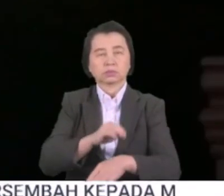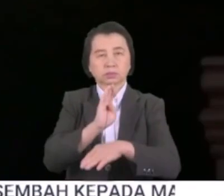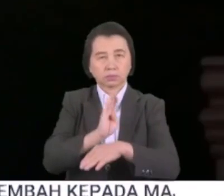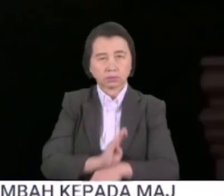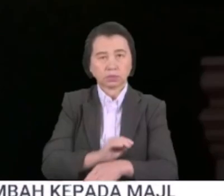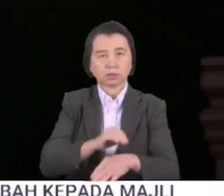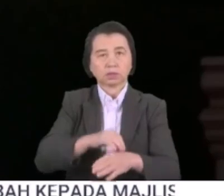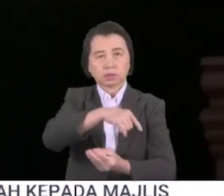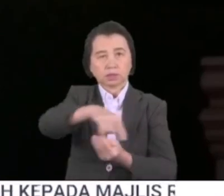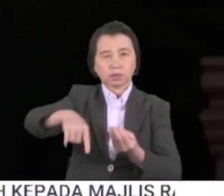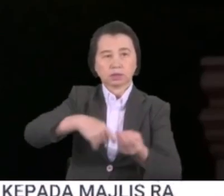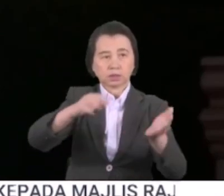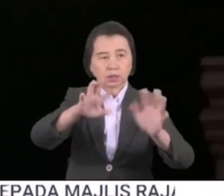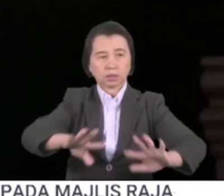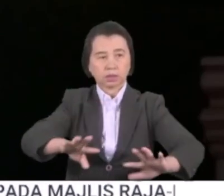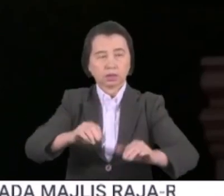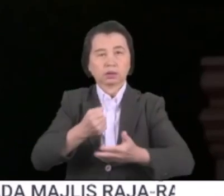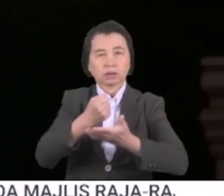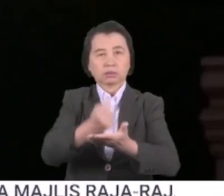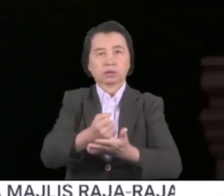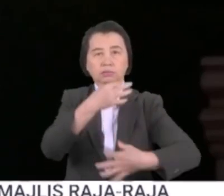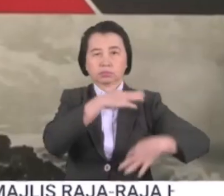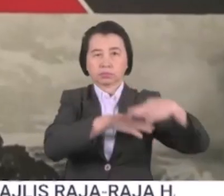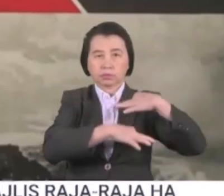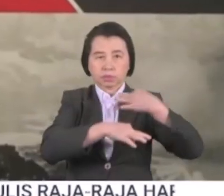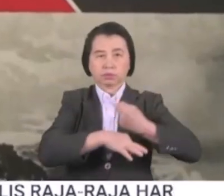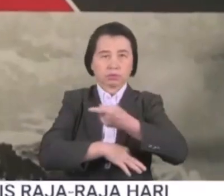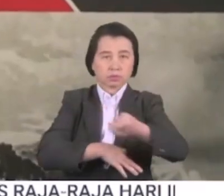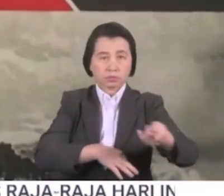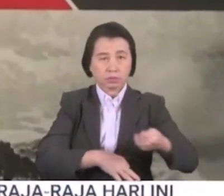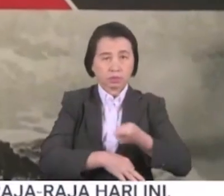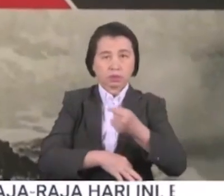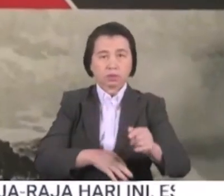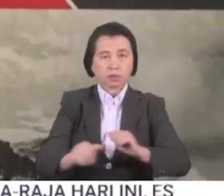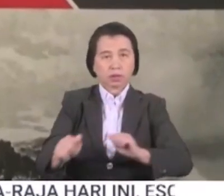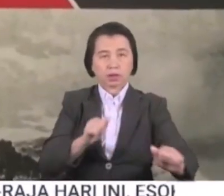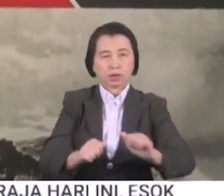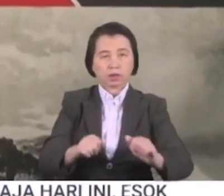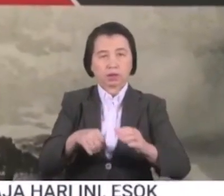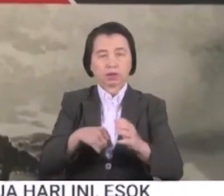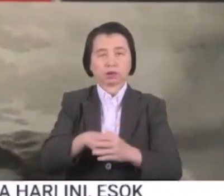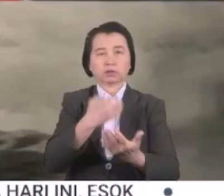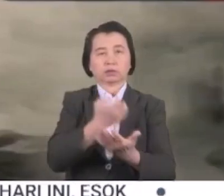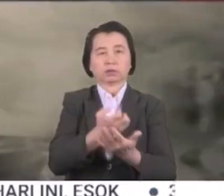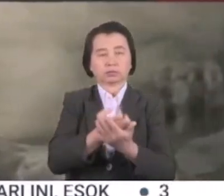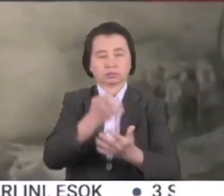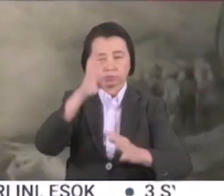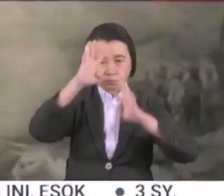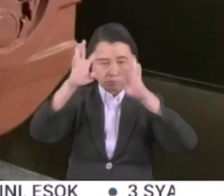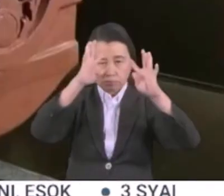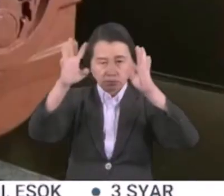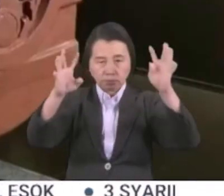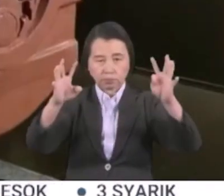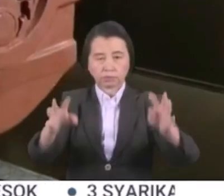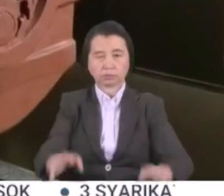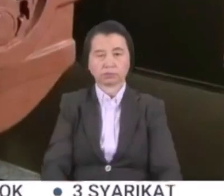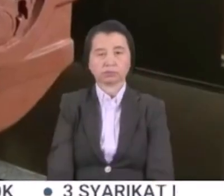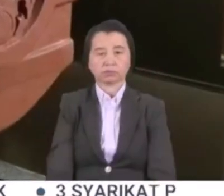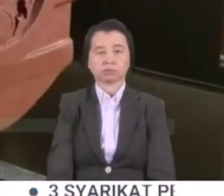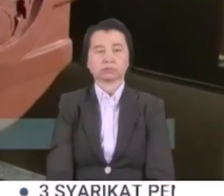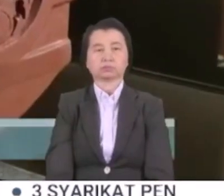ASEAN. Malah, ia dapat membantu menambah pendapatan kepada mereka yang bergiat aktif dalam ekonomi kreatif.